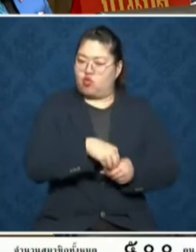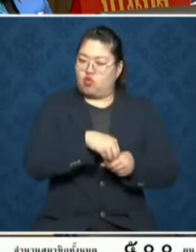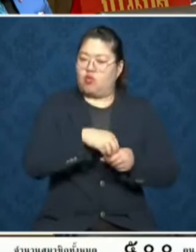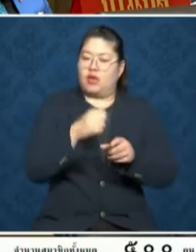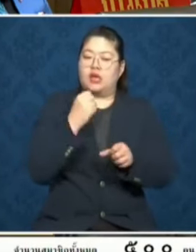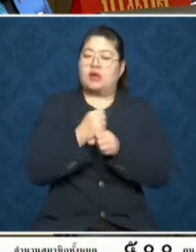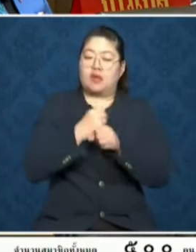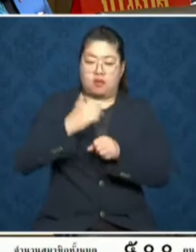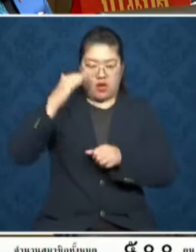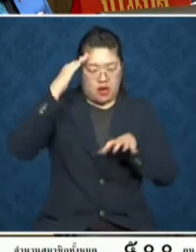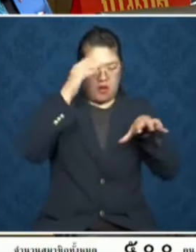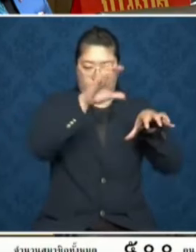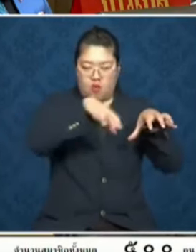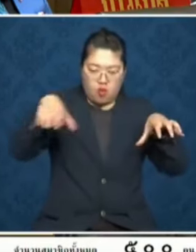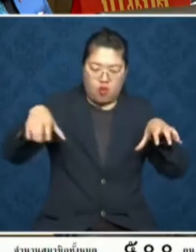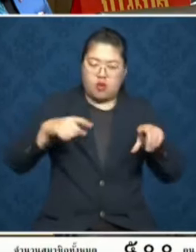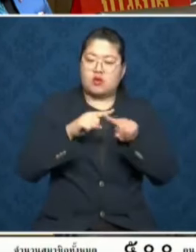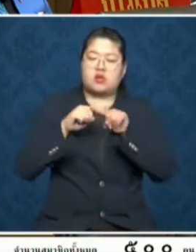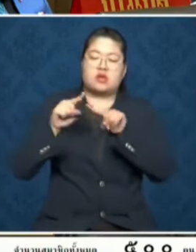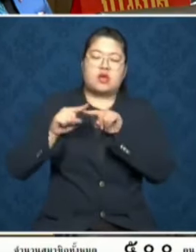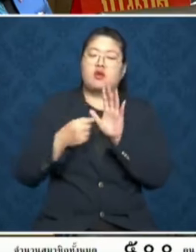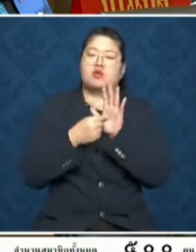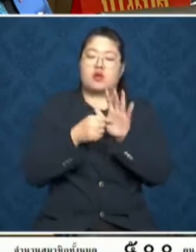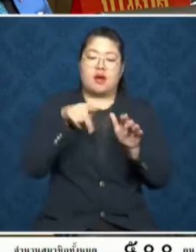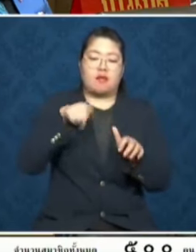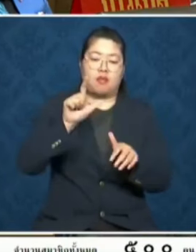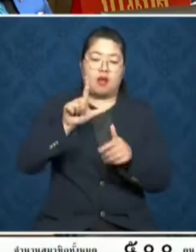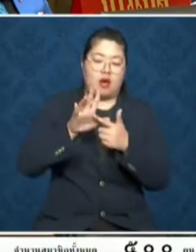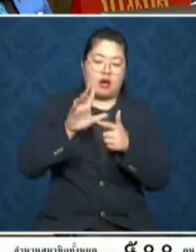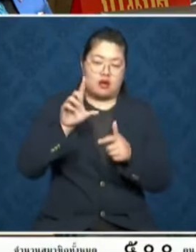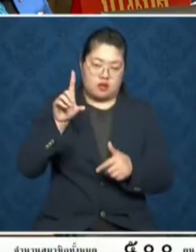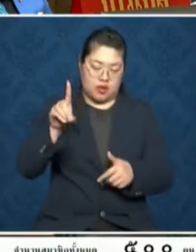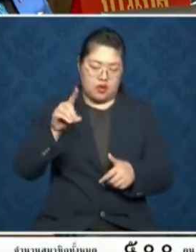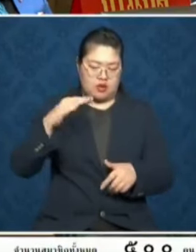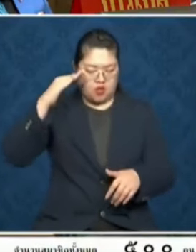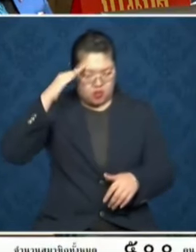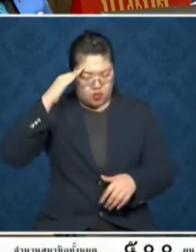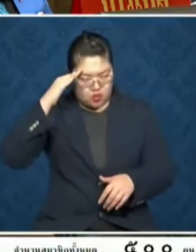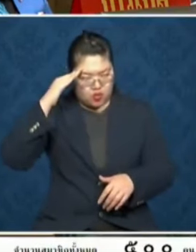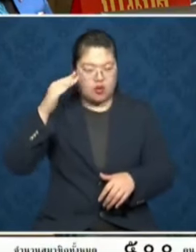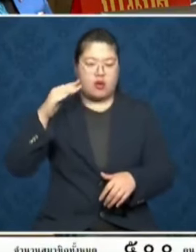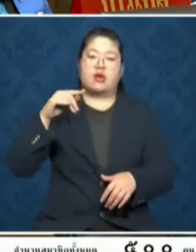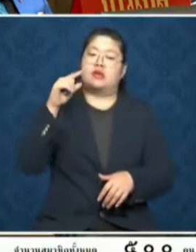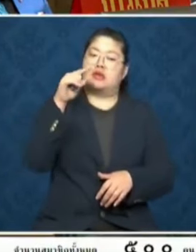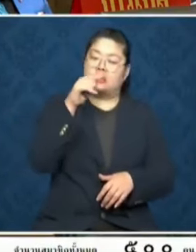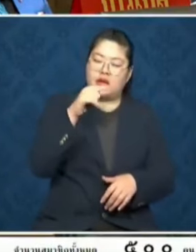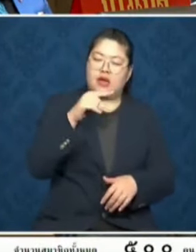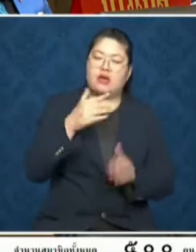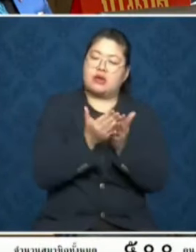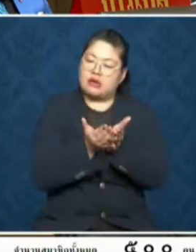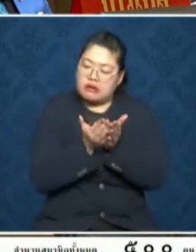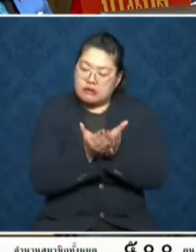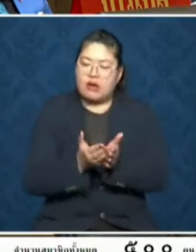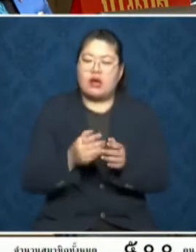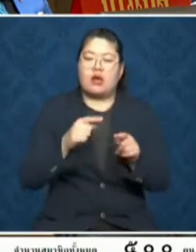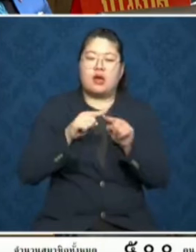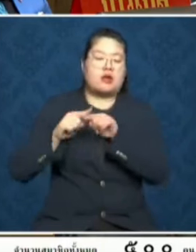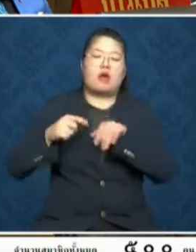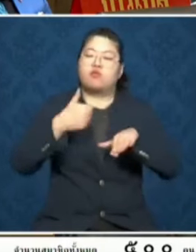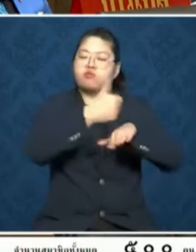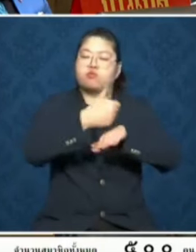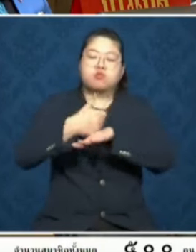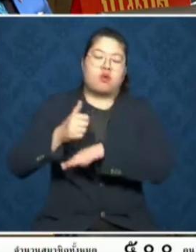ต่างๆของกองทัพค่ะอย่างสำนักปลัดกระทรวงกลาโหมกองบัญชาการกองทัพไทยกองทัพบกกองทัพเรือกองทัพอากาศ